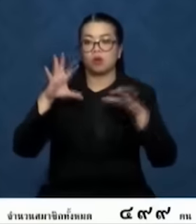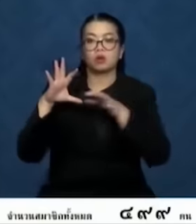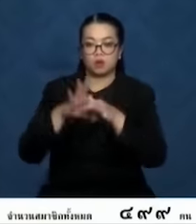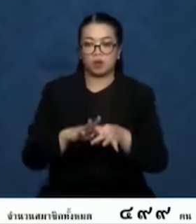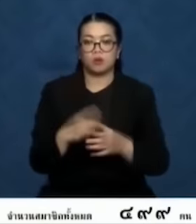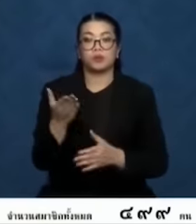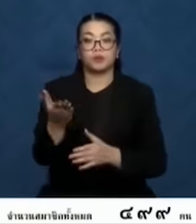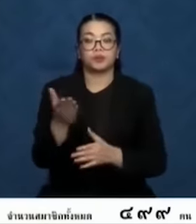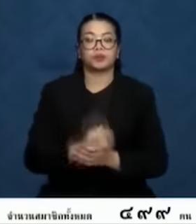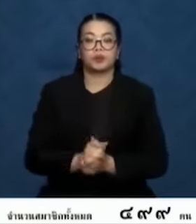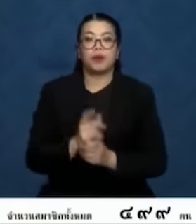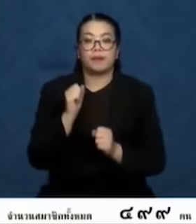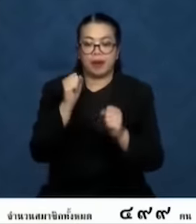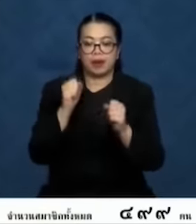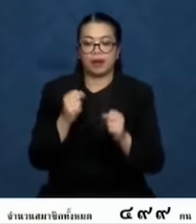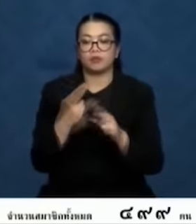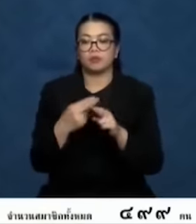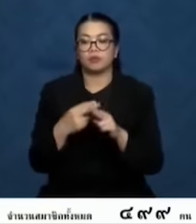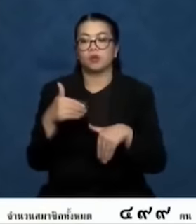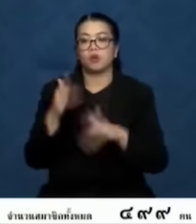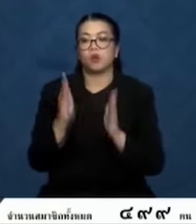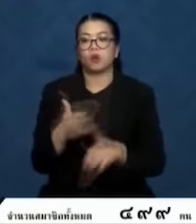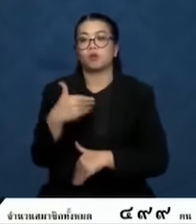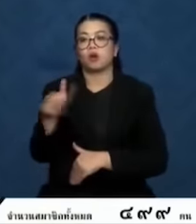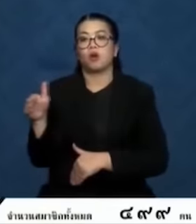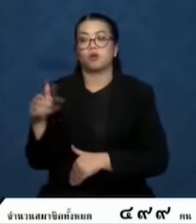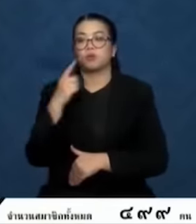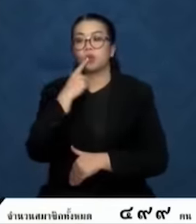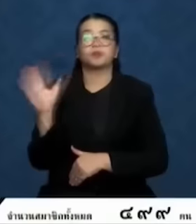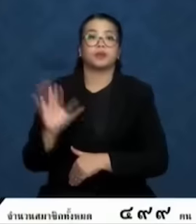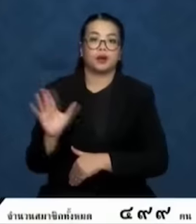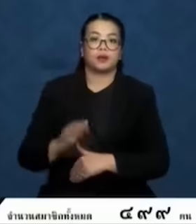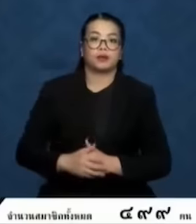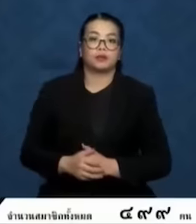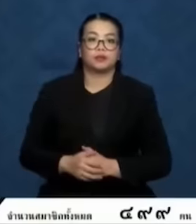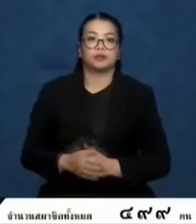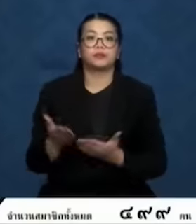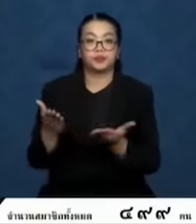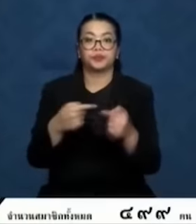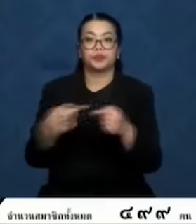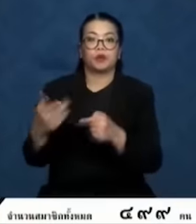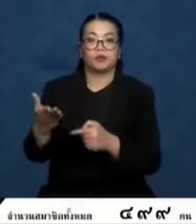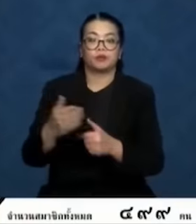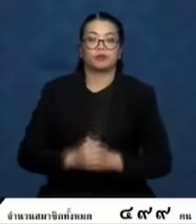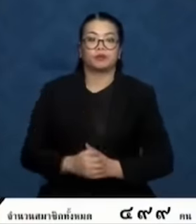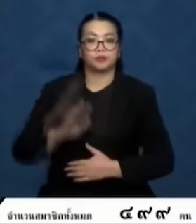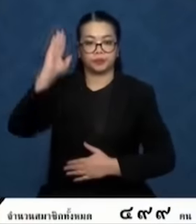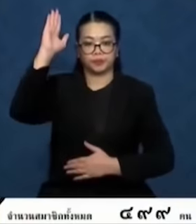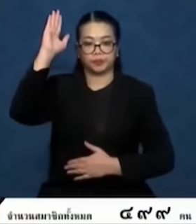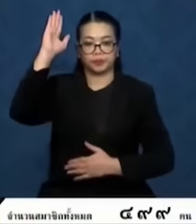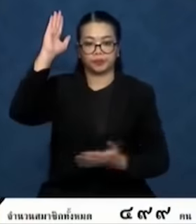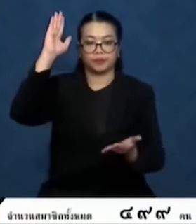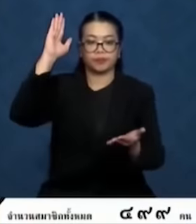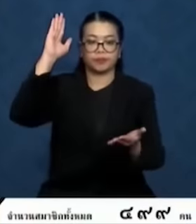รินทร์พยายามหลีกเลี่ยงชื่อบุคคลภายนอกเท่านั้นนะครับ ท่านประธานครับ เชิญต่อครับเชิญต่อครับ ท่านประธานครับผมขออนุญาตครับท่านประธานครับ